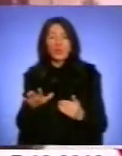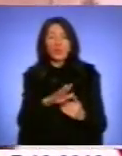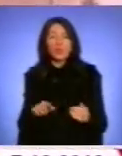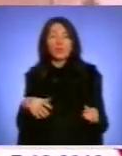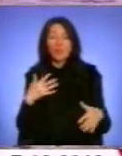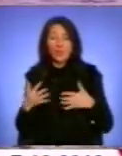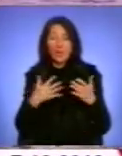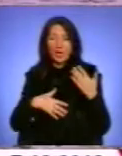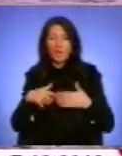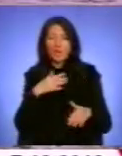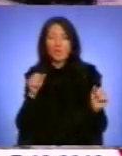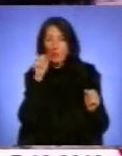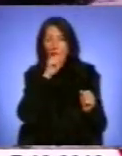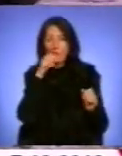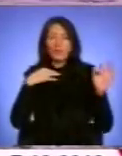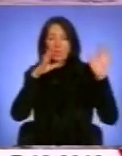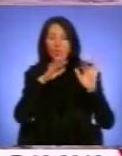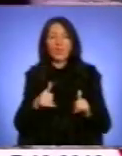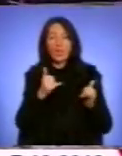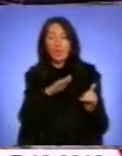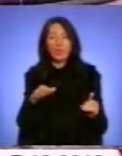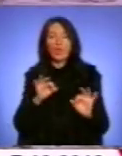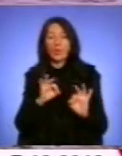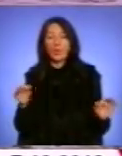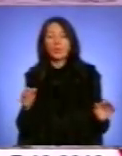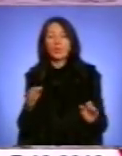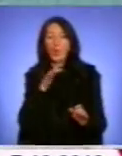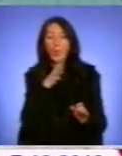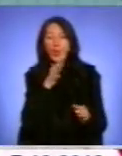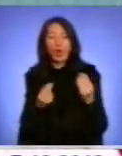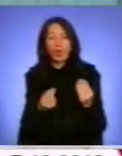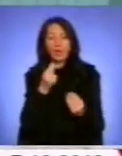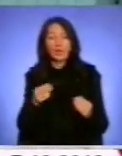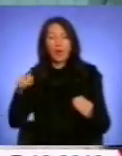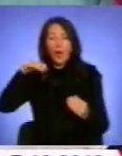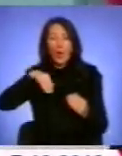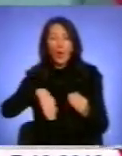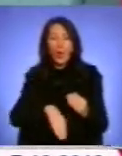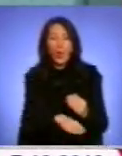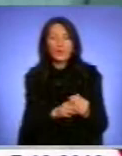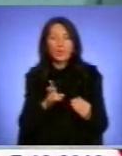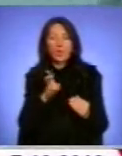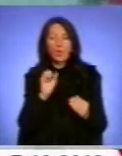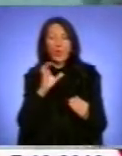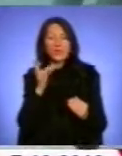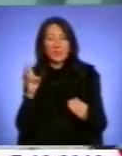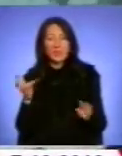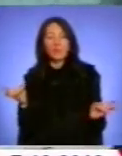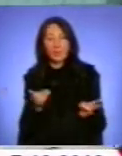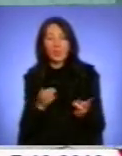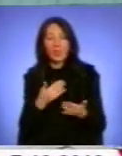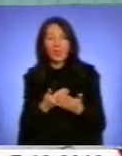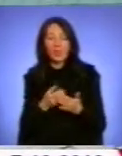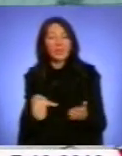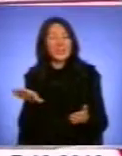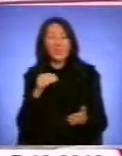морозцем і снігом. Для дітей прекрасна пора для забав. Ковзанка у басейні – належний тому приклад. Та не всім весело на льоду. Для